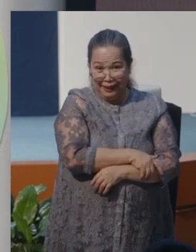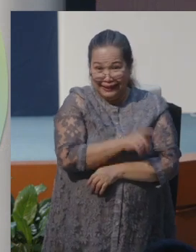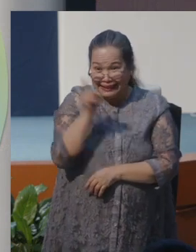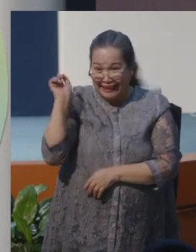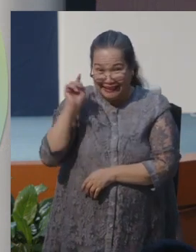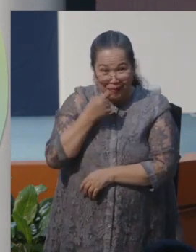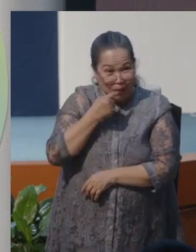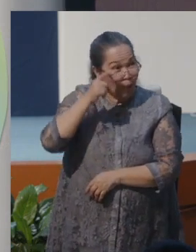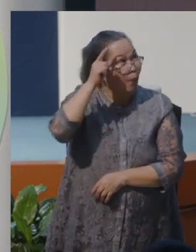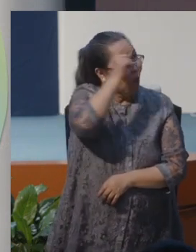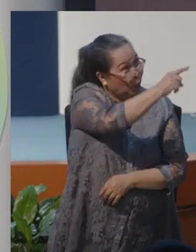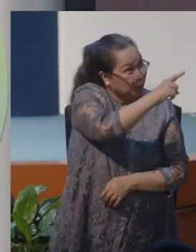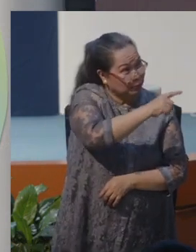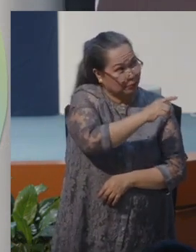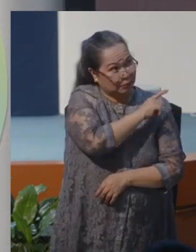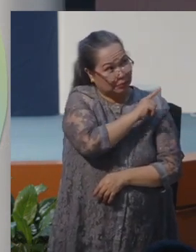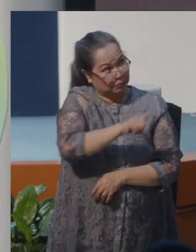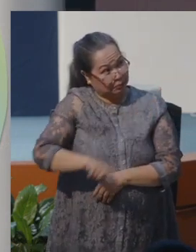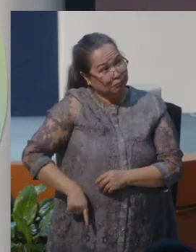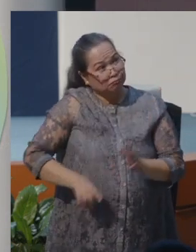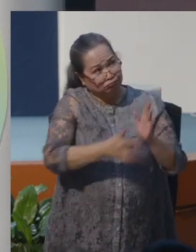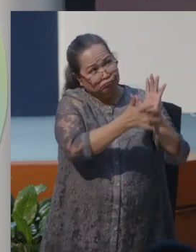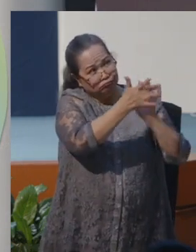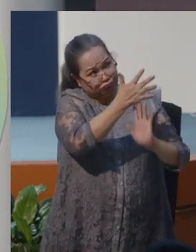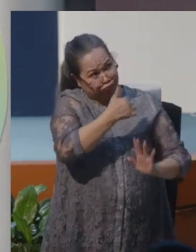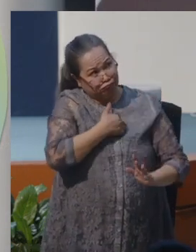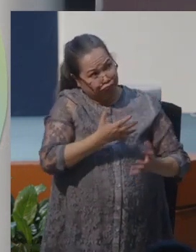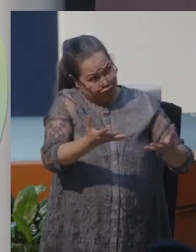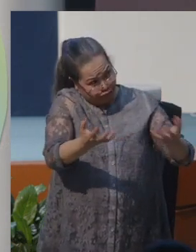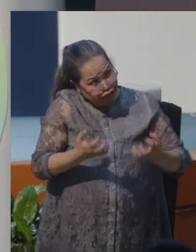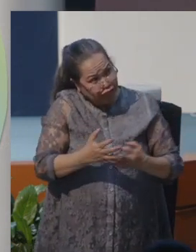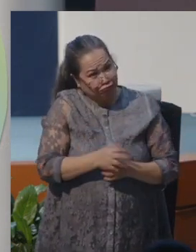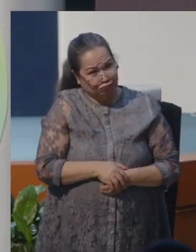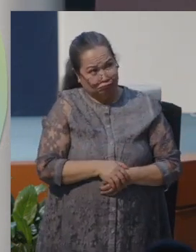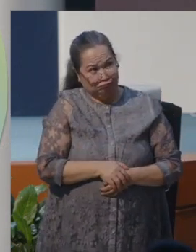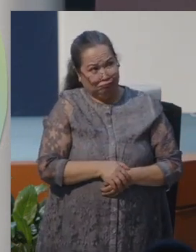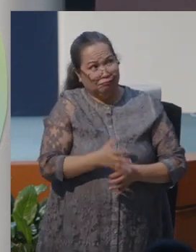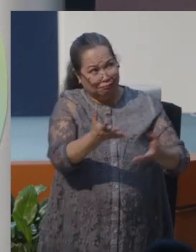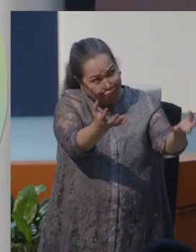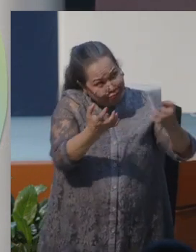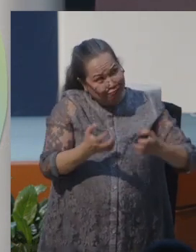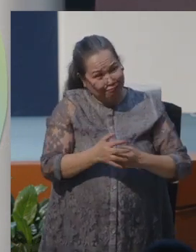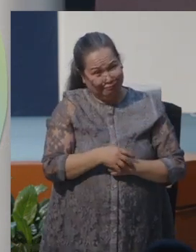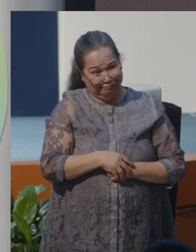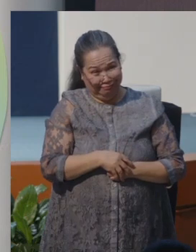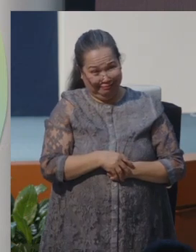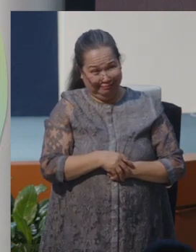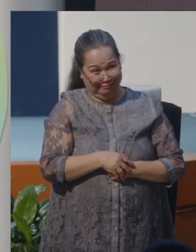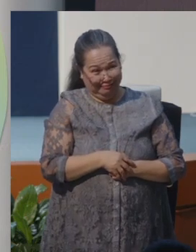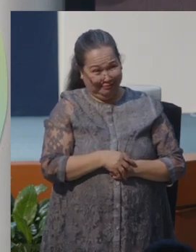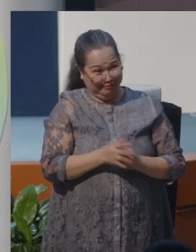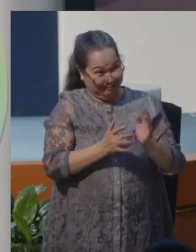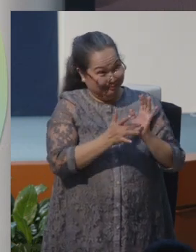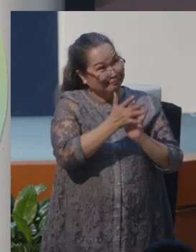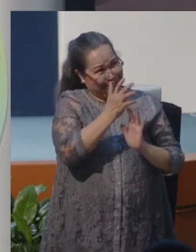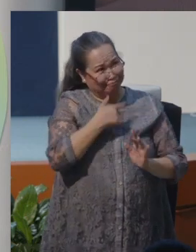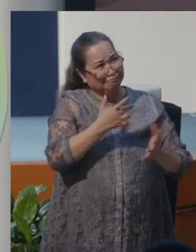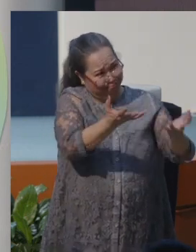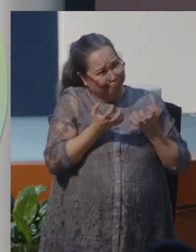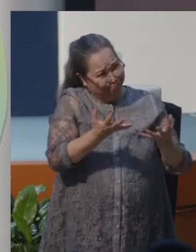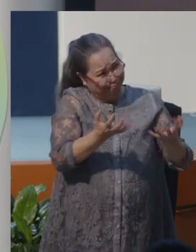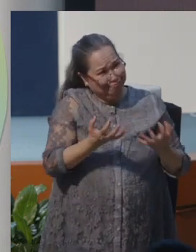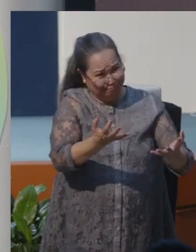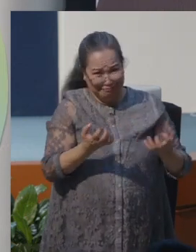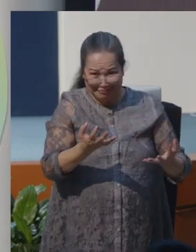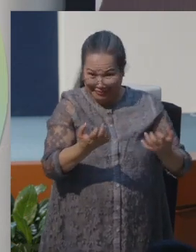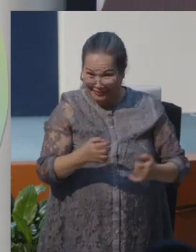ba? Lord! Gusto ko ganito, gusto ko ganyan. Gusto ko.